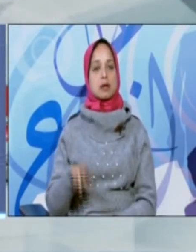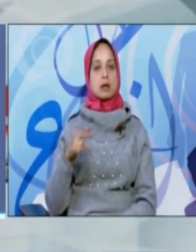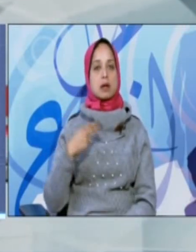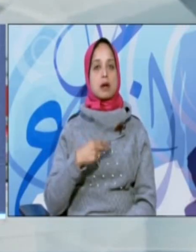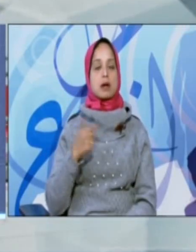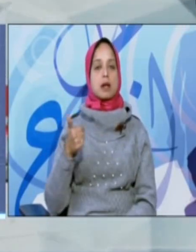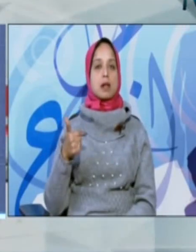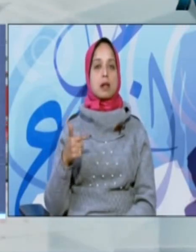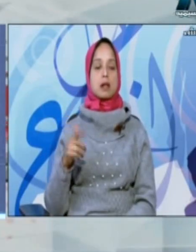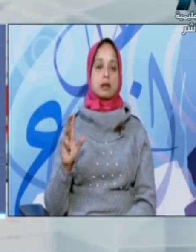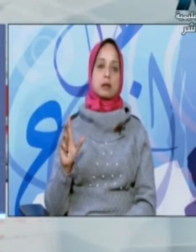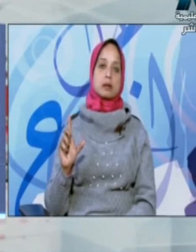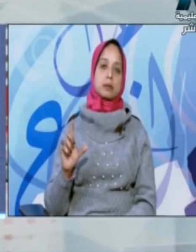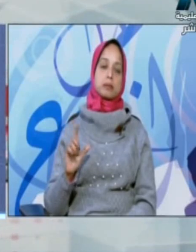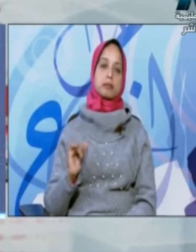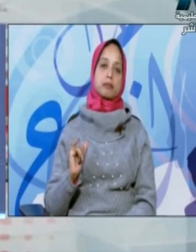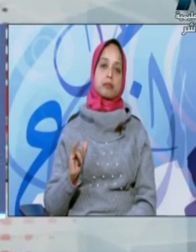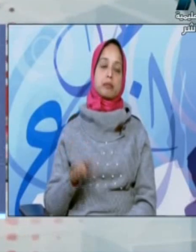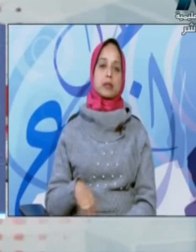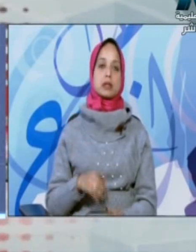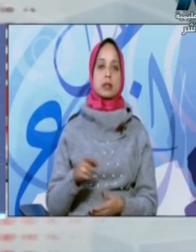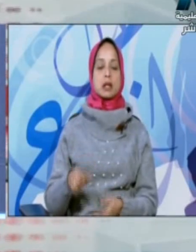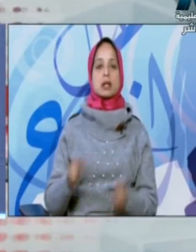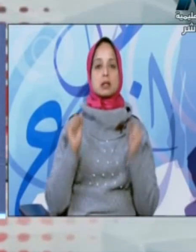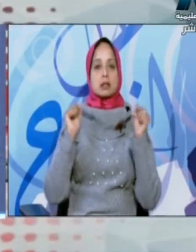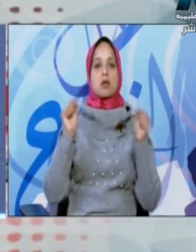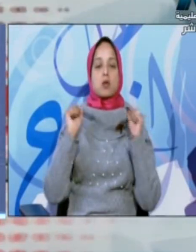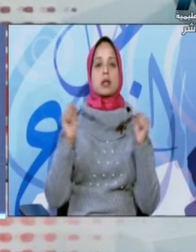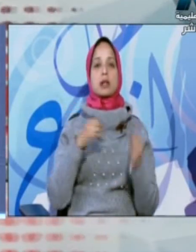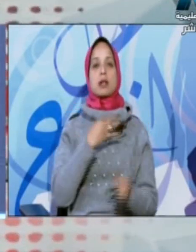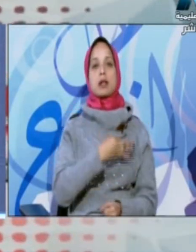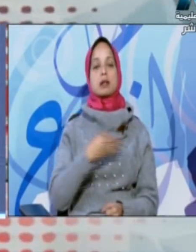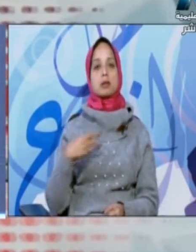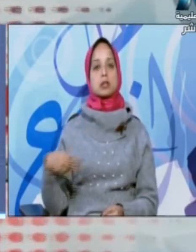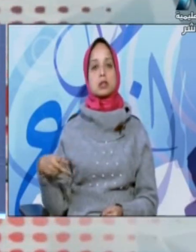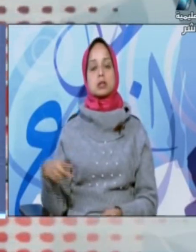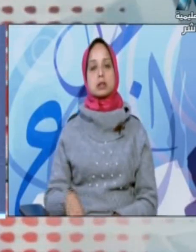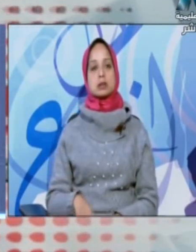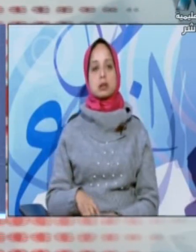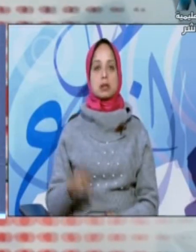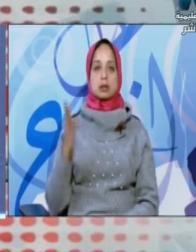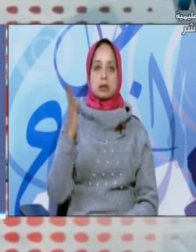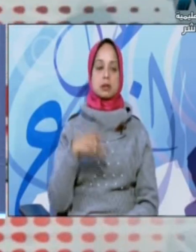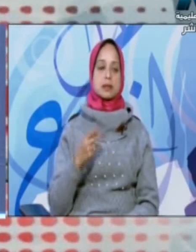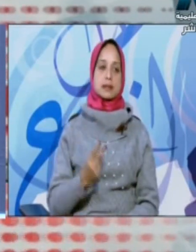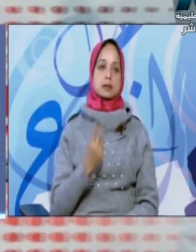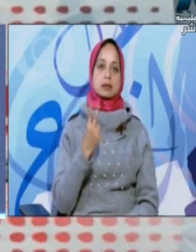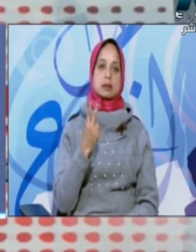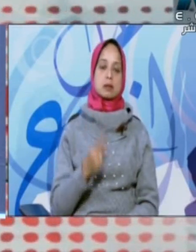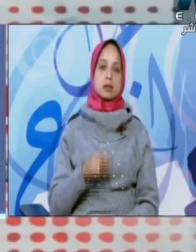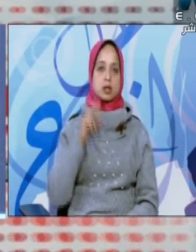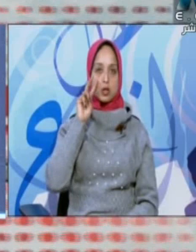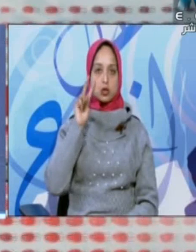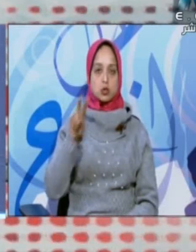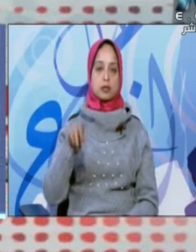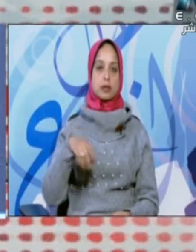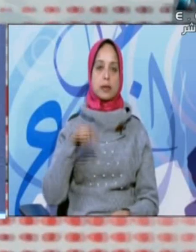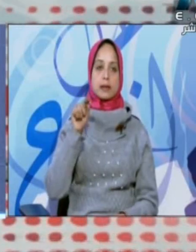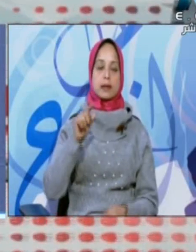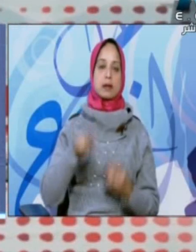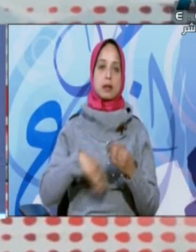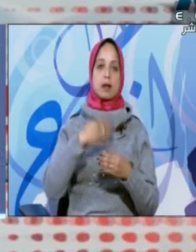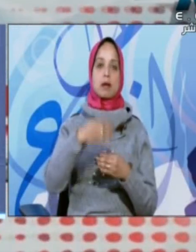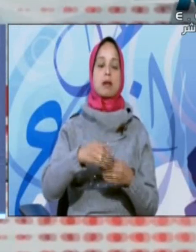عده وزارات حتى قيام ثوره 23 يوليو. طبعا هنشوف ده الحلقه اللي جايه ان شاء الله باذن